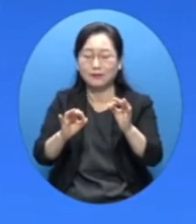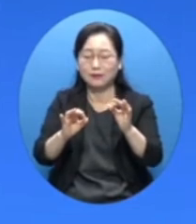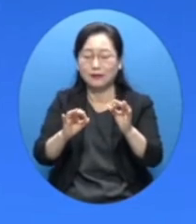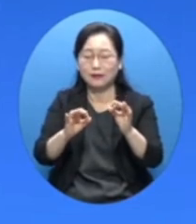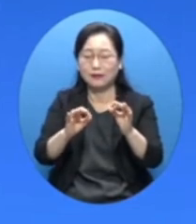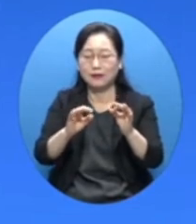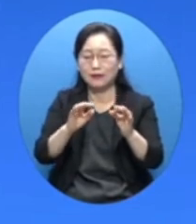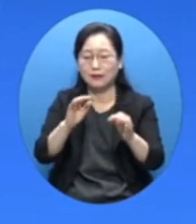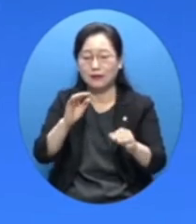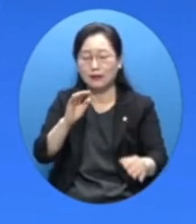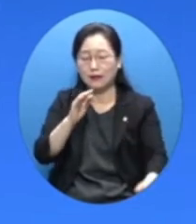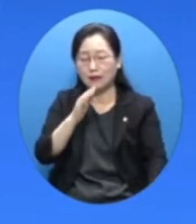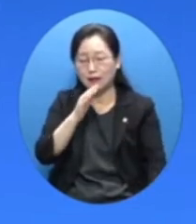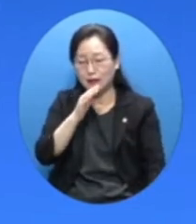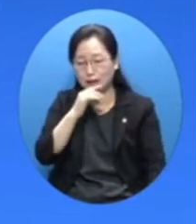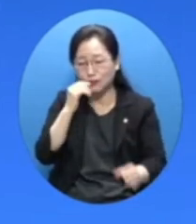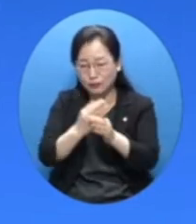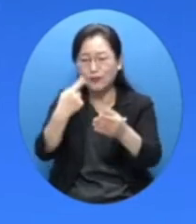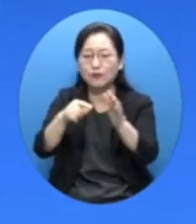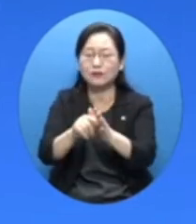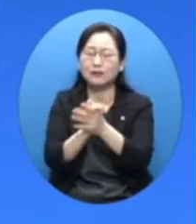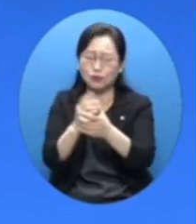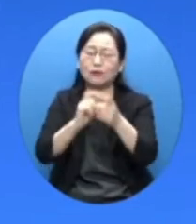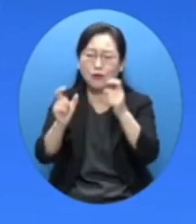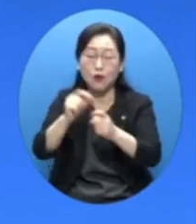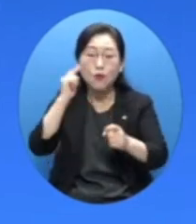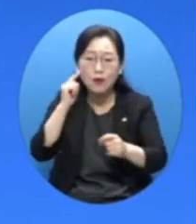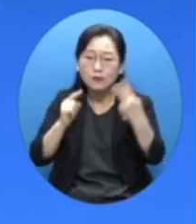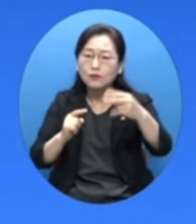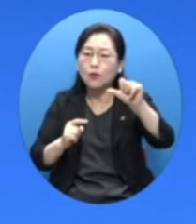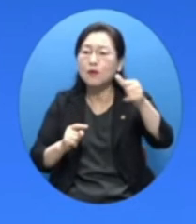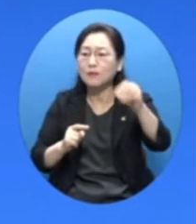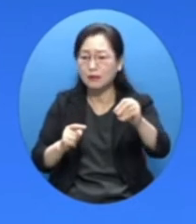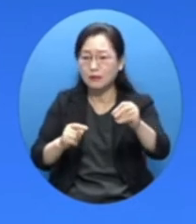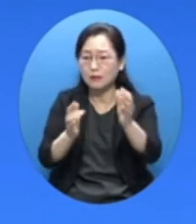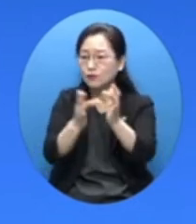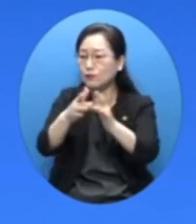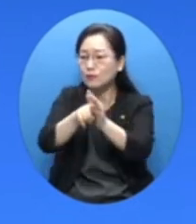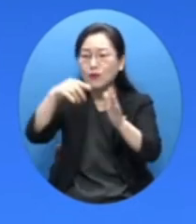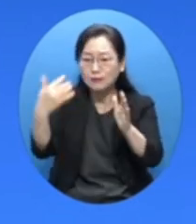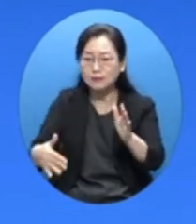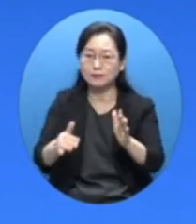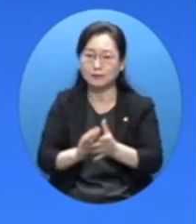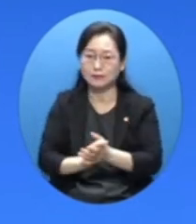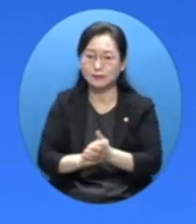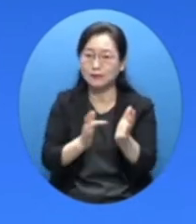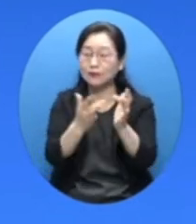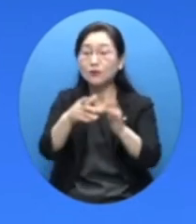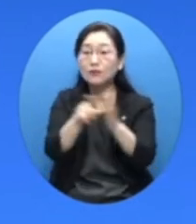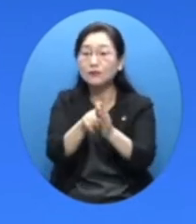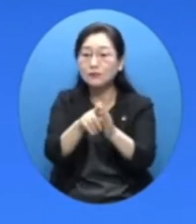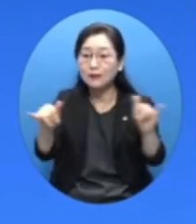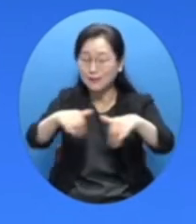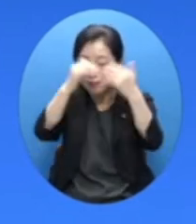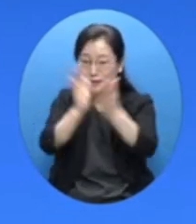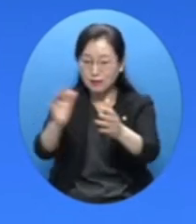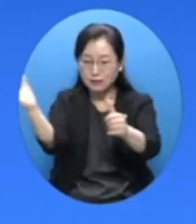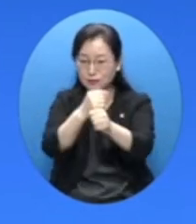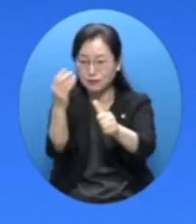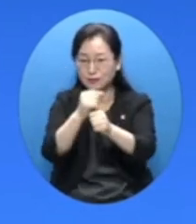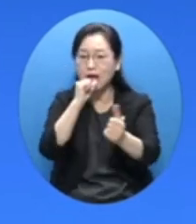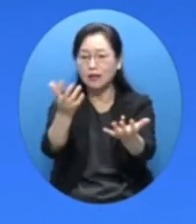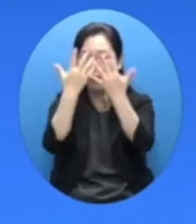북한에서 더 기도해야 되겠다 왜 2,500만이 아직도 예수님을 모르고 있습니다 예수를 믿는 사람은 다 붙잡혀 감옥에